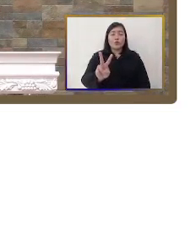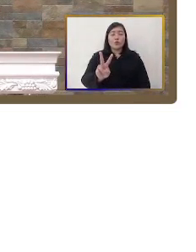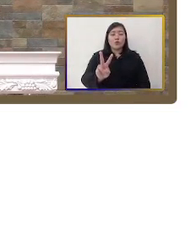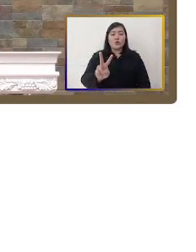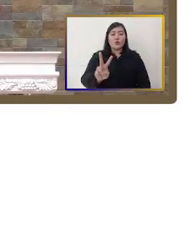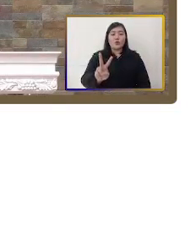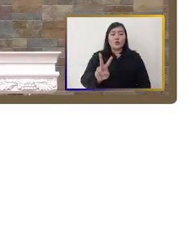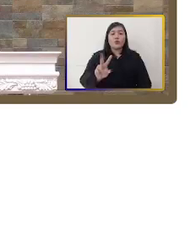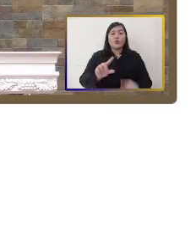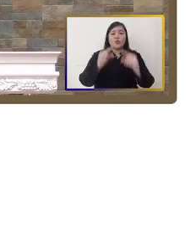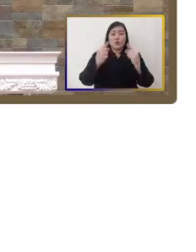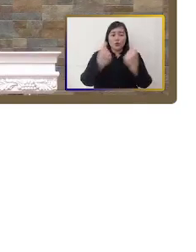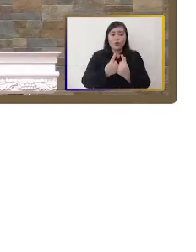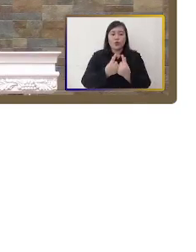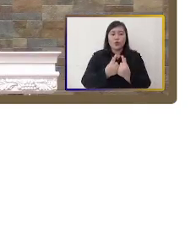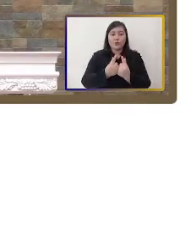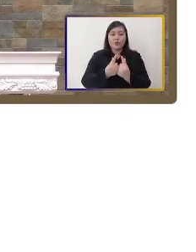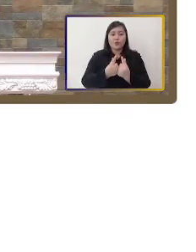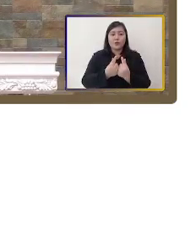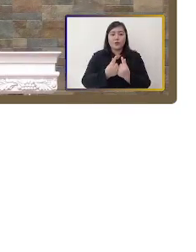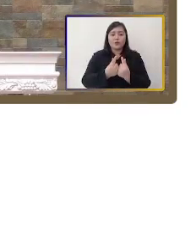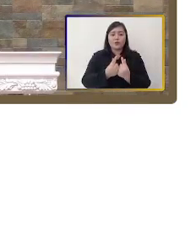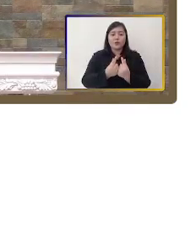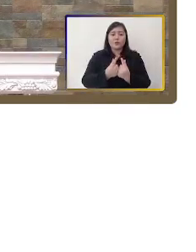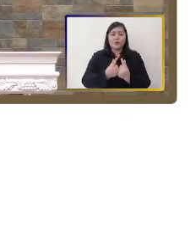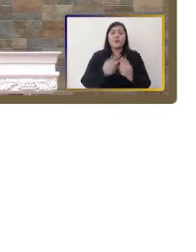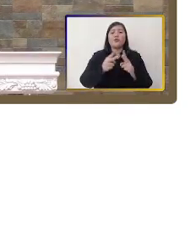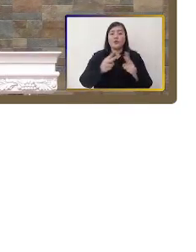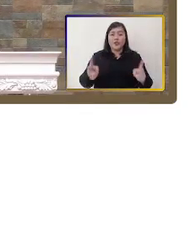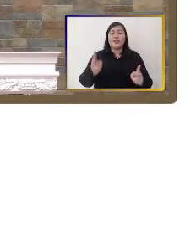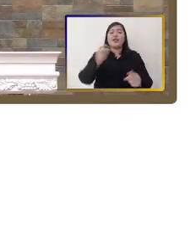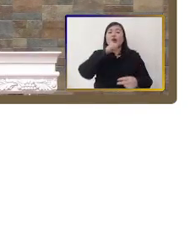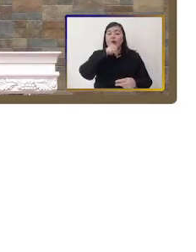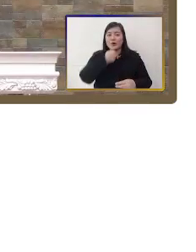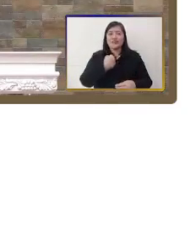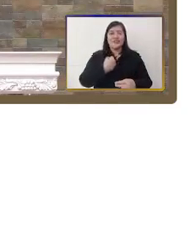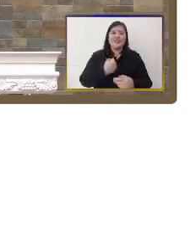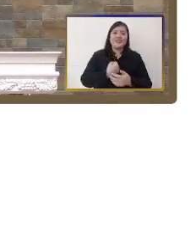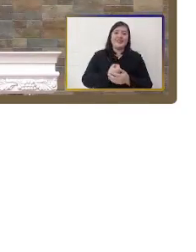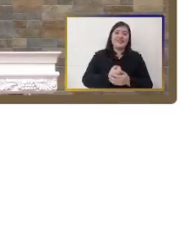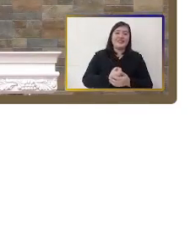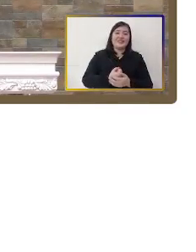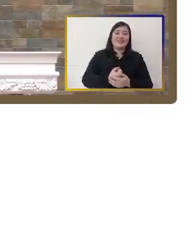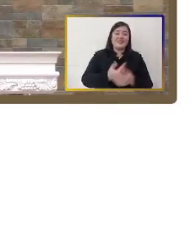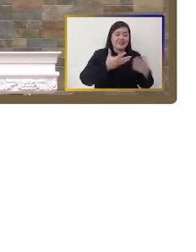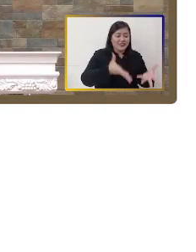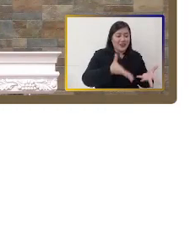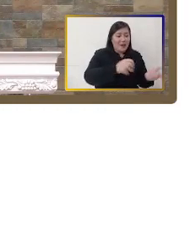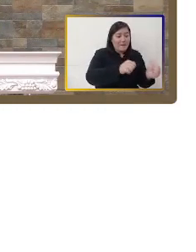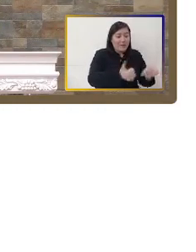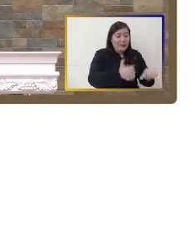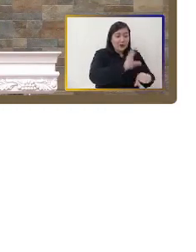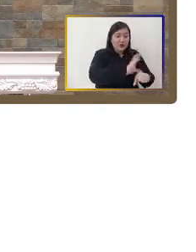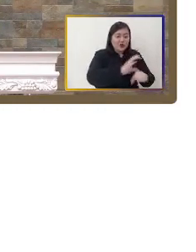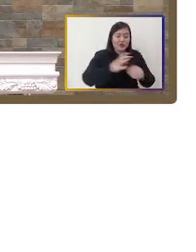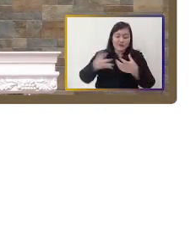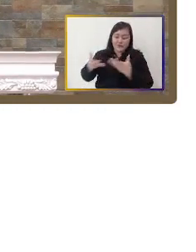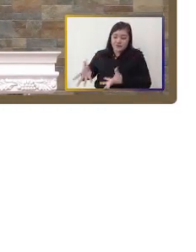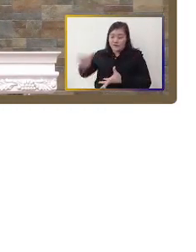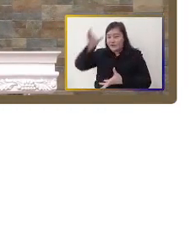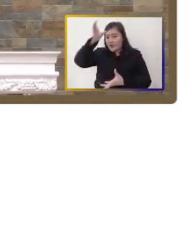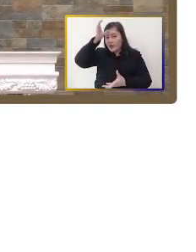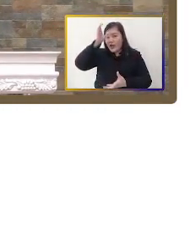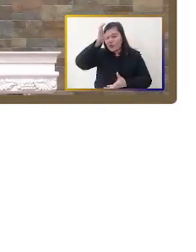The Baptist Church and the Catholic Church. You see? Therefore, sa dalawa lamang yan tayo